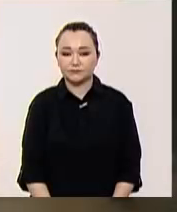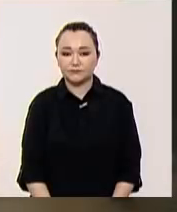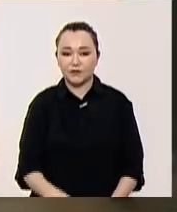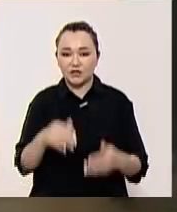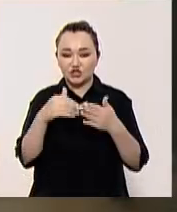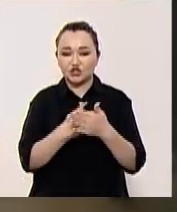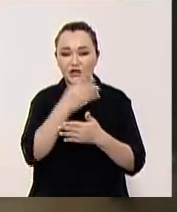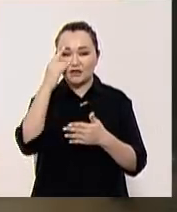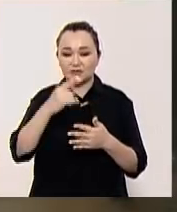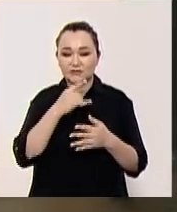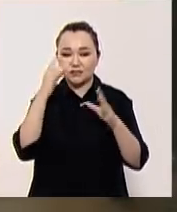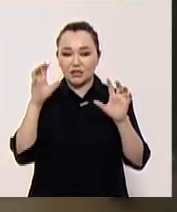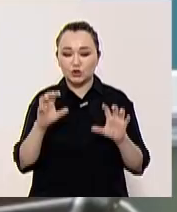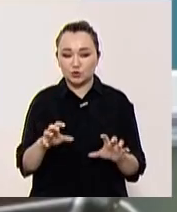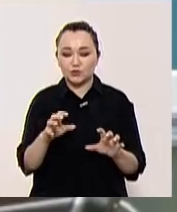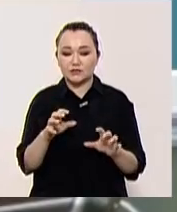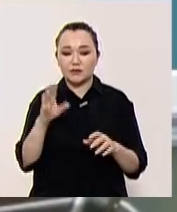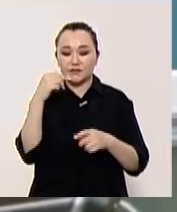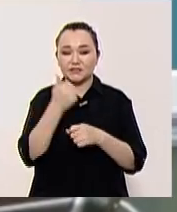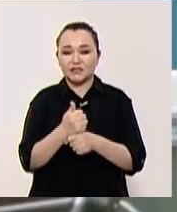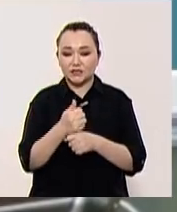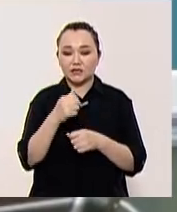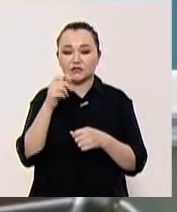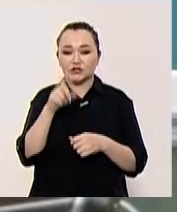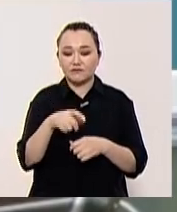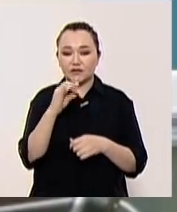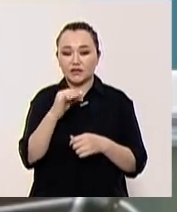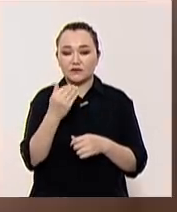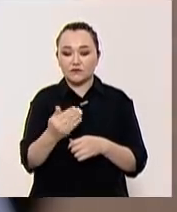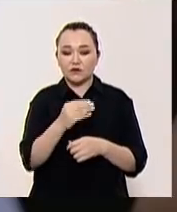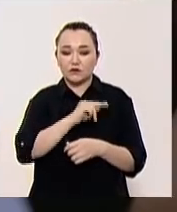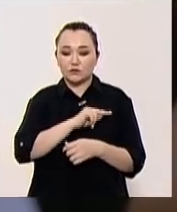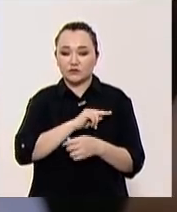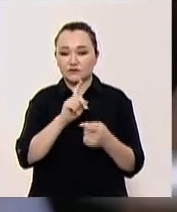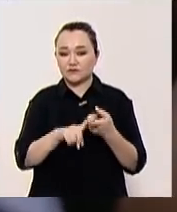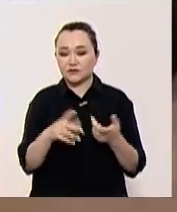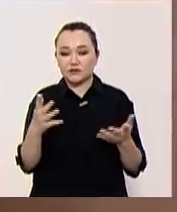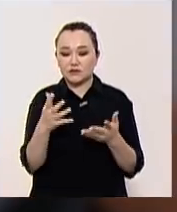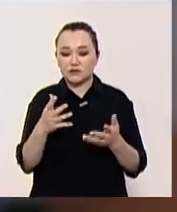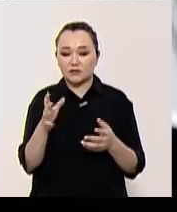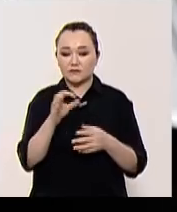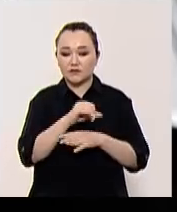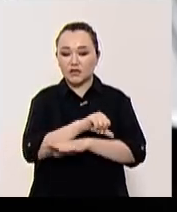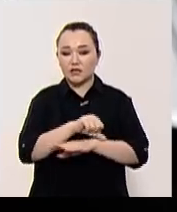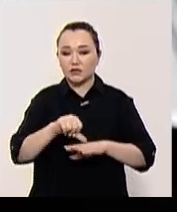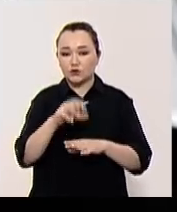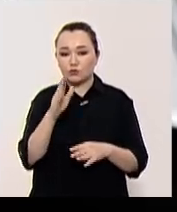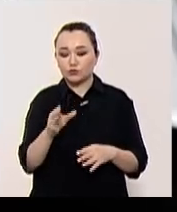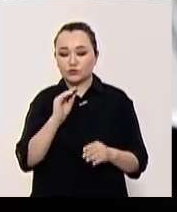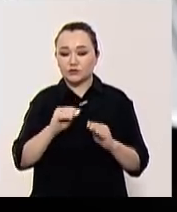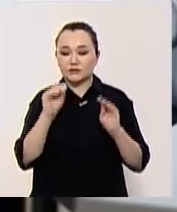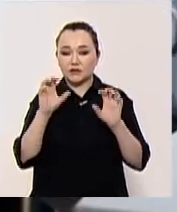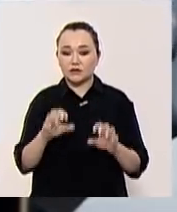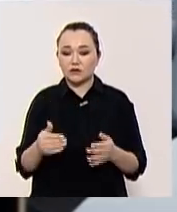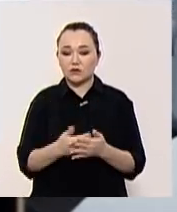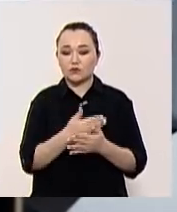Жаңа Қазақстанның конституциясында президент өкілеттігі мен оның қызметіне байланысты қандай шектеулер белгіленеді? Ата заңымызға